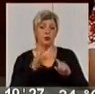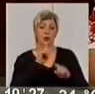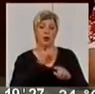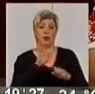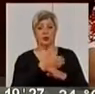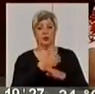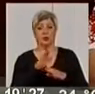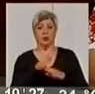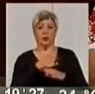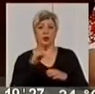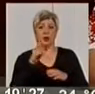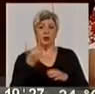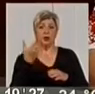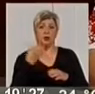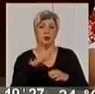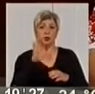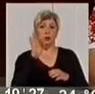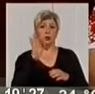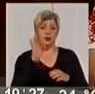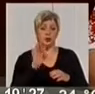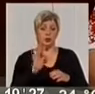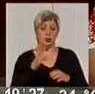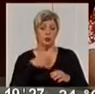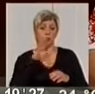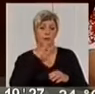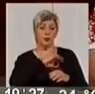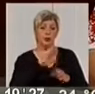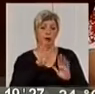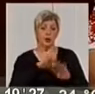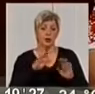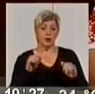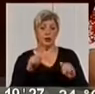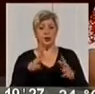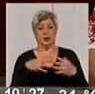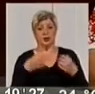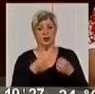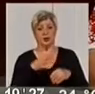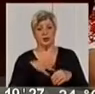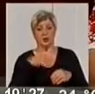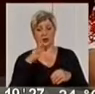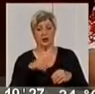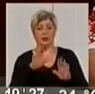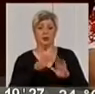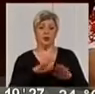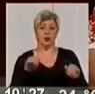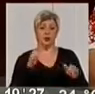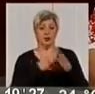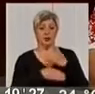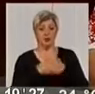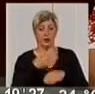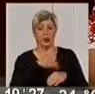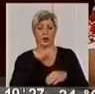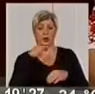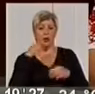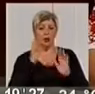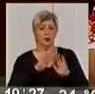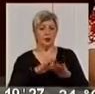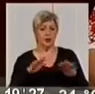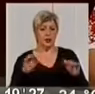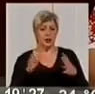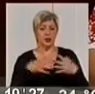На 100% пільгу мають діти сімей загиблих, діти-інваліди, діти з багатодітних, діти,